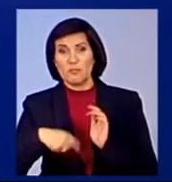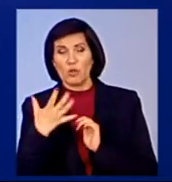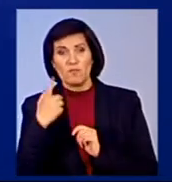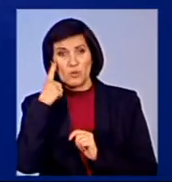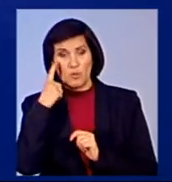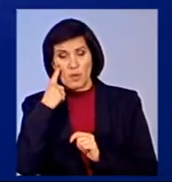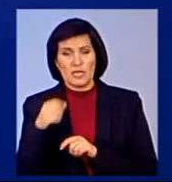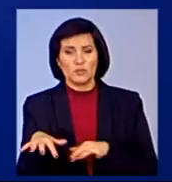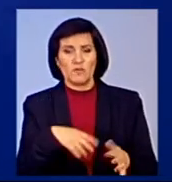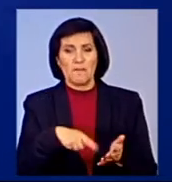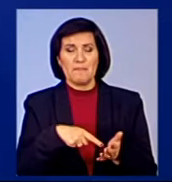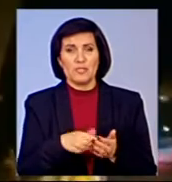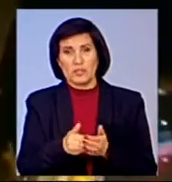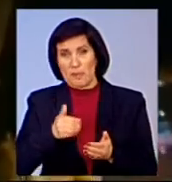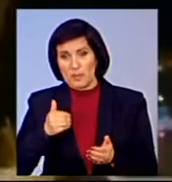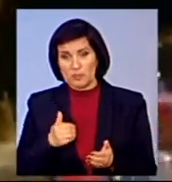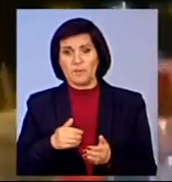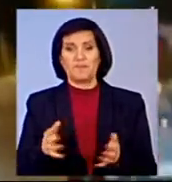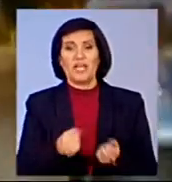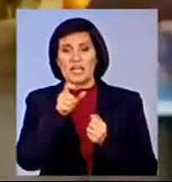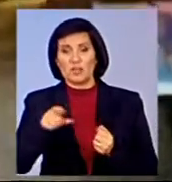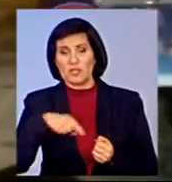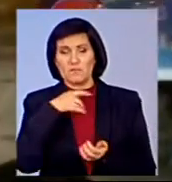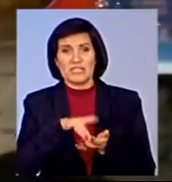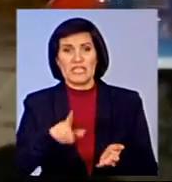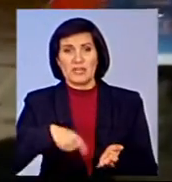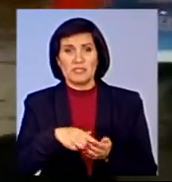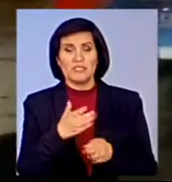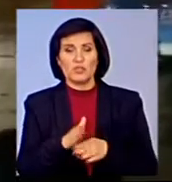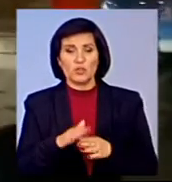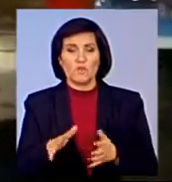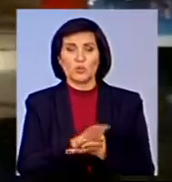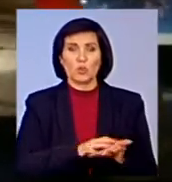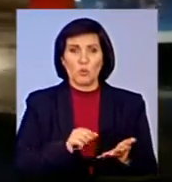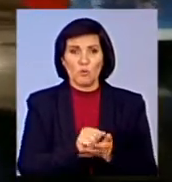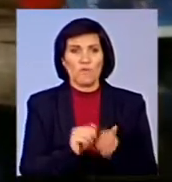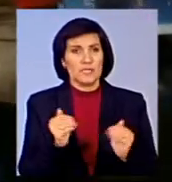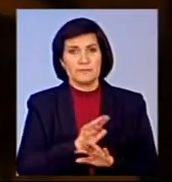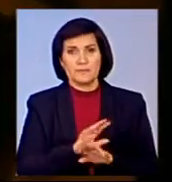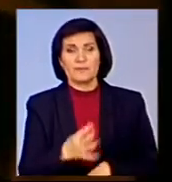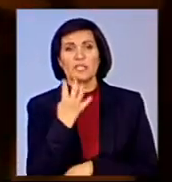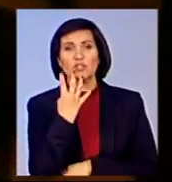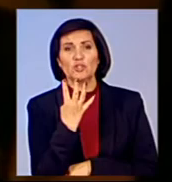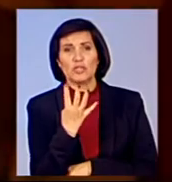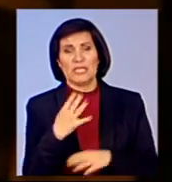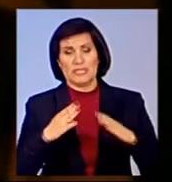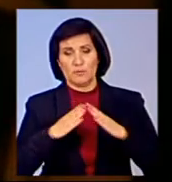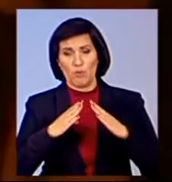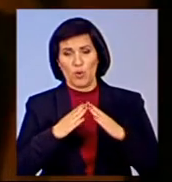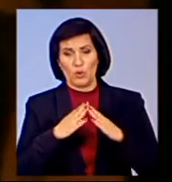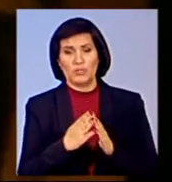місто Хуайлянь напередодні. Рятувальники повідомляють, у центрі міста частково зруйновані щонайменше 4 споруди,